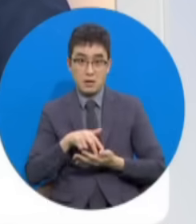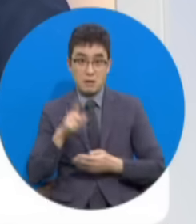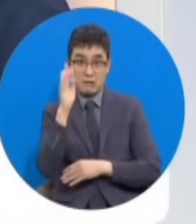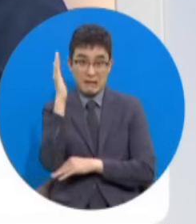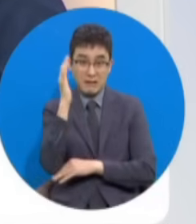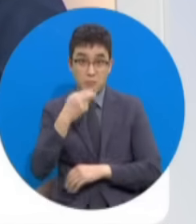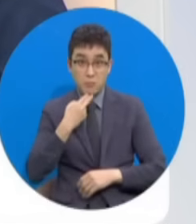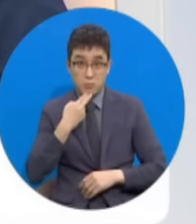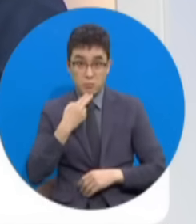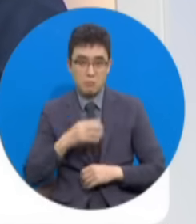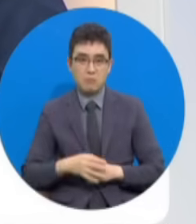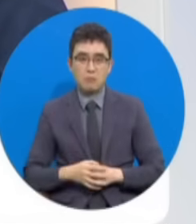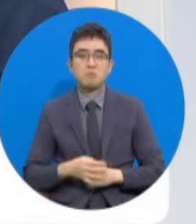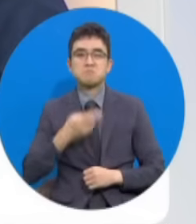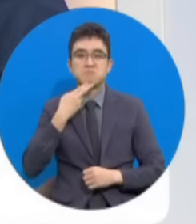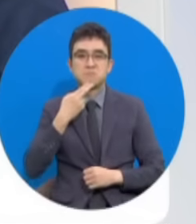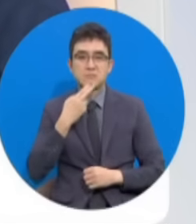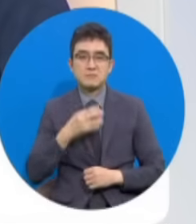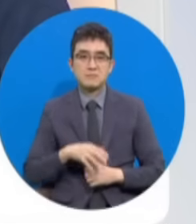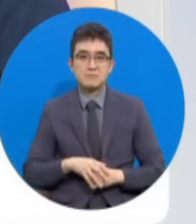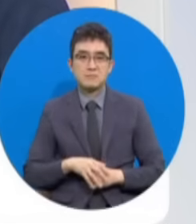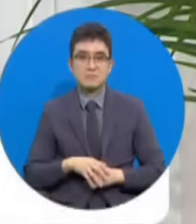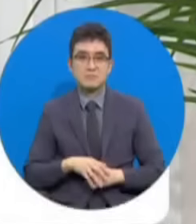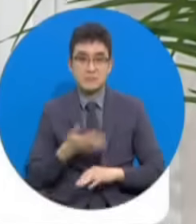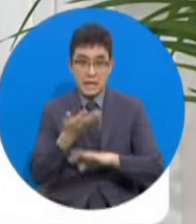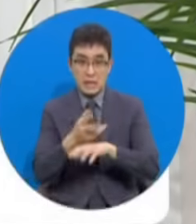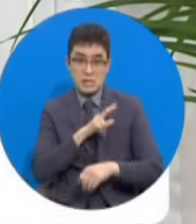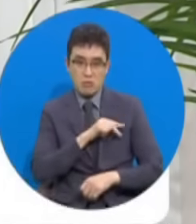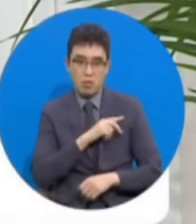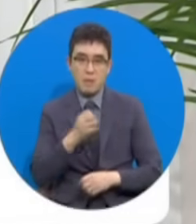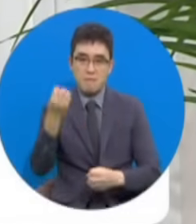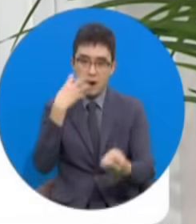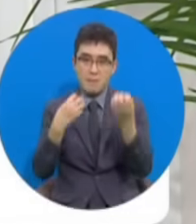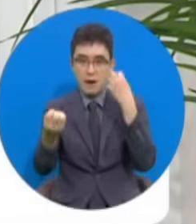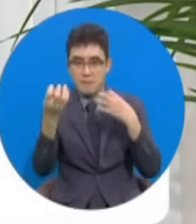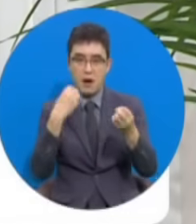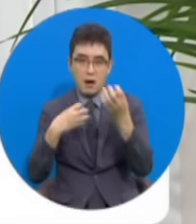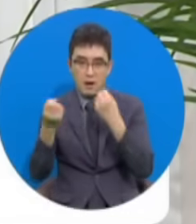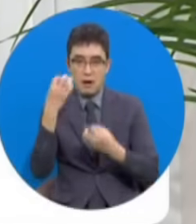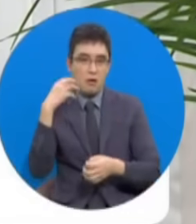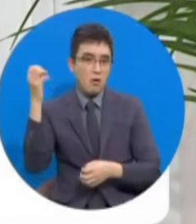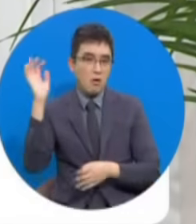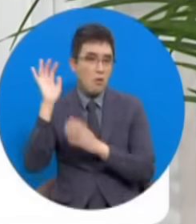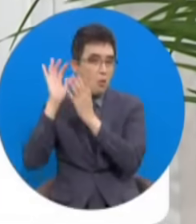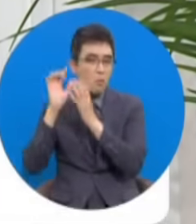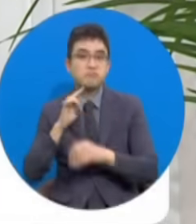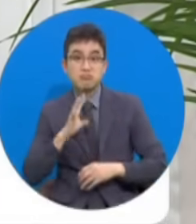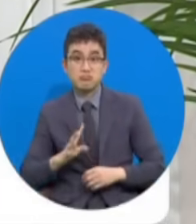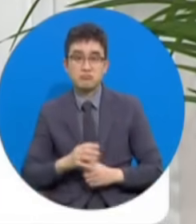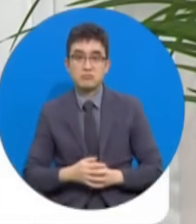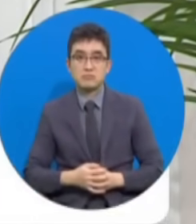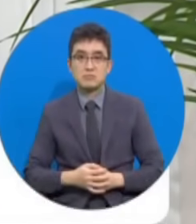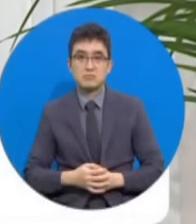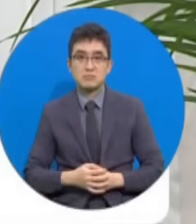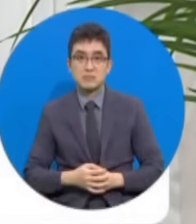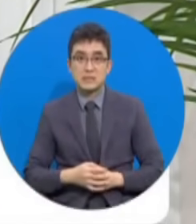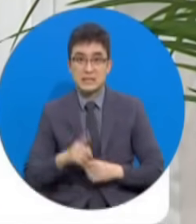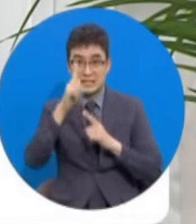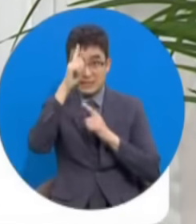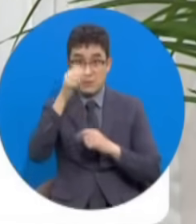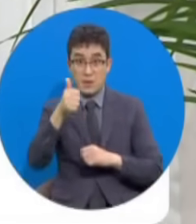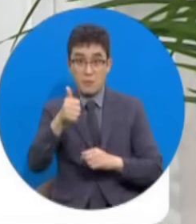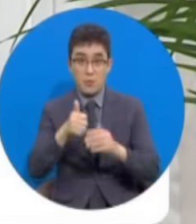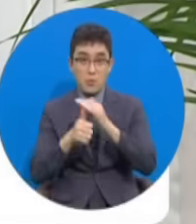그러니까 의원들의 이야기를 더 많이 듣는 거죠. 사실 이재명 대표는 이미 불체포특권 포기하지 않았습니까? 그런 측면에서 이재명 대표가 굳이 의견을 내지 않아도